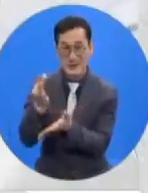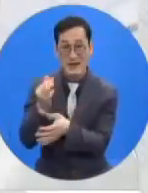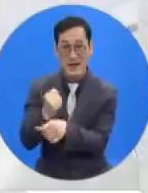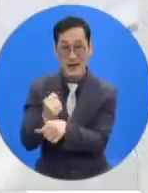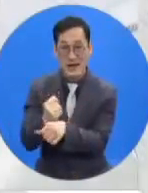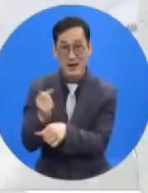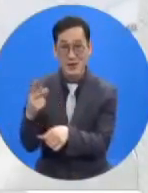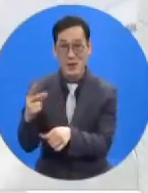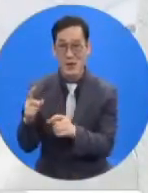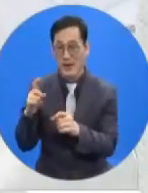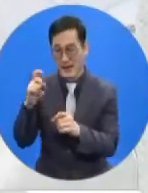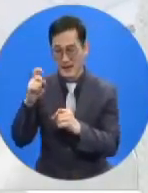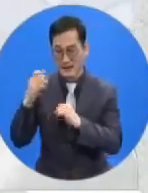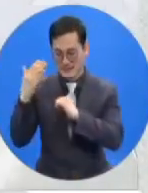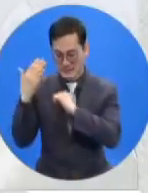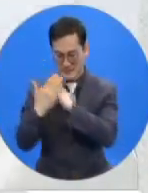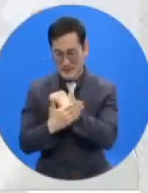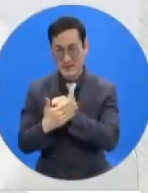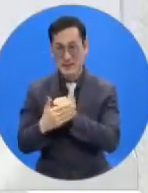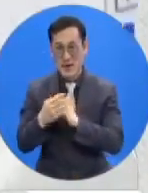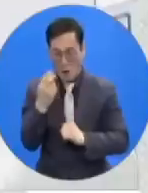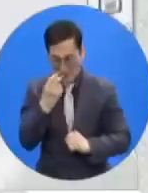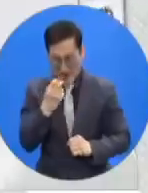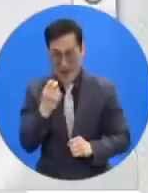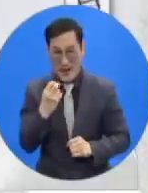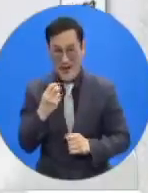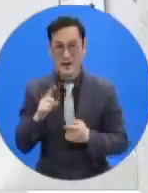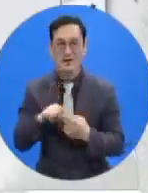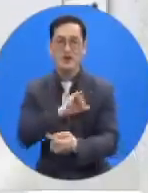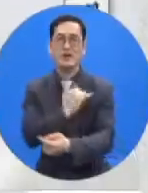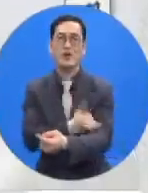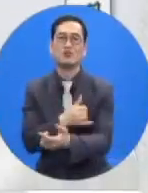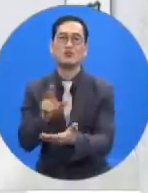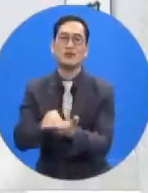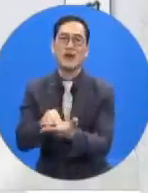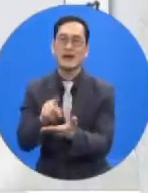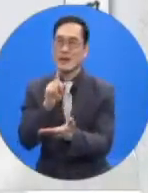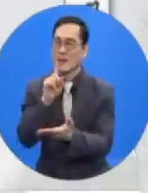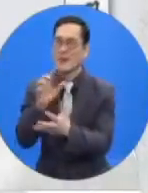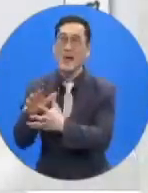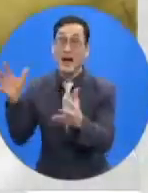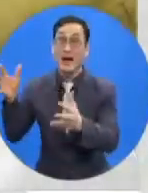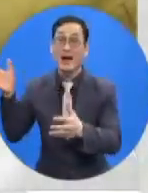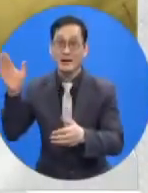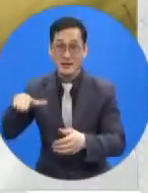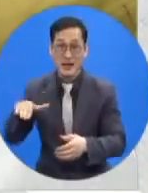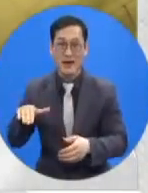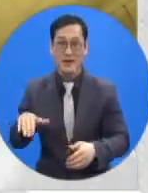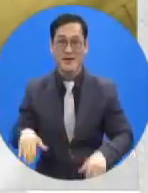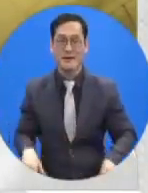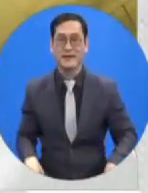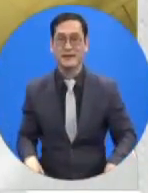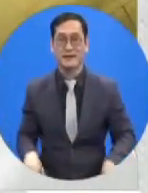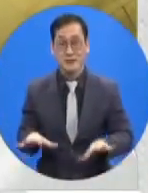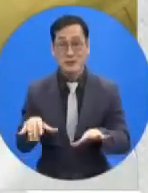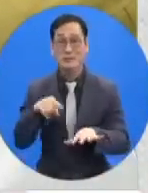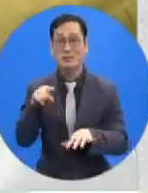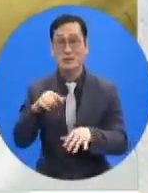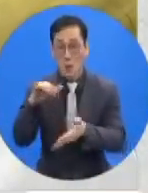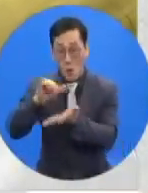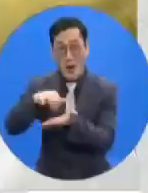엑스레이 검사하는 것도 인권 문제 논란이 있었는데 현재 잘 시행이 되고 있습니다. 그래서 계속해서